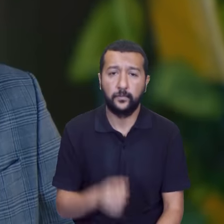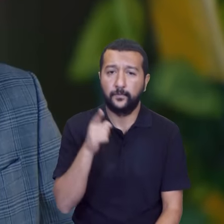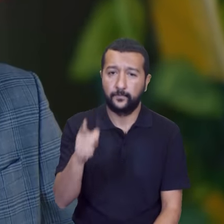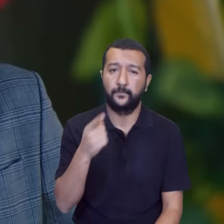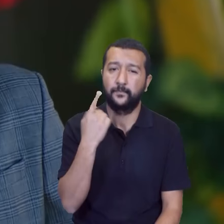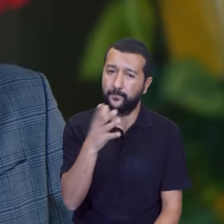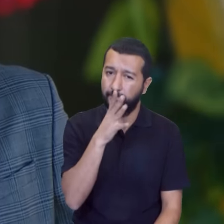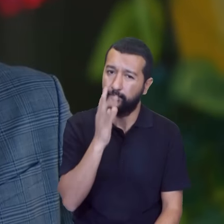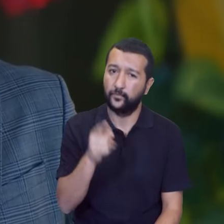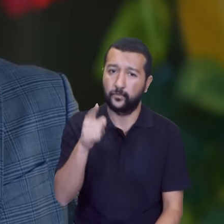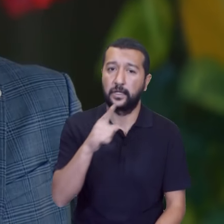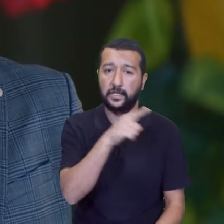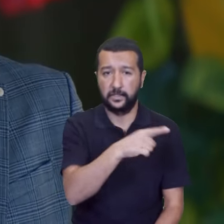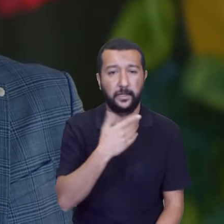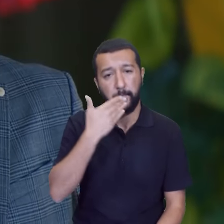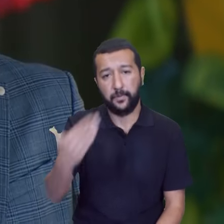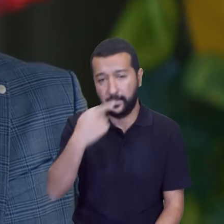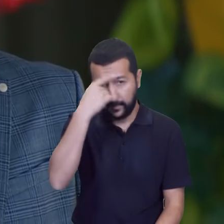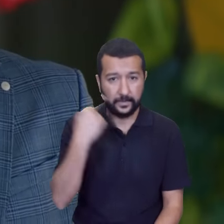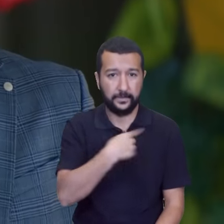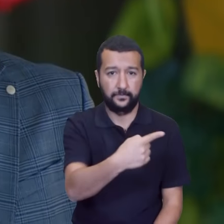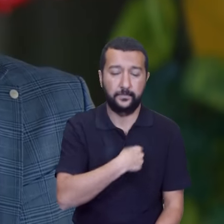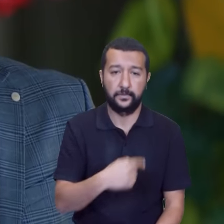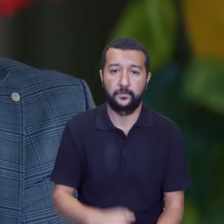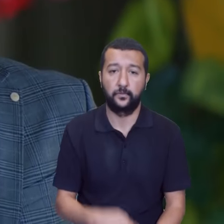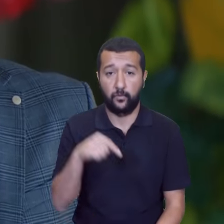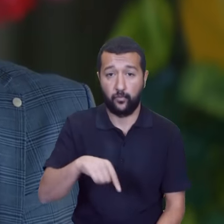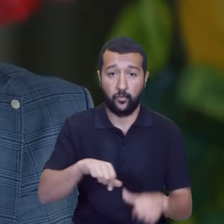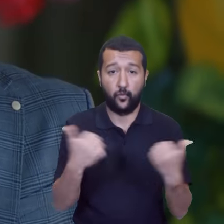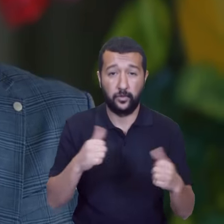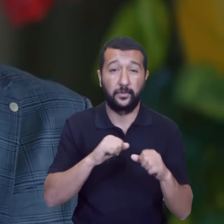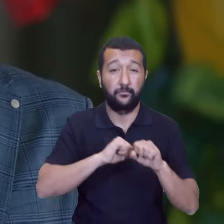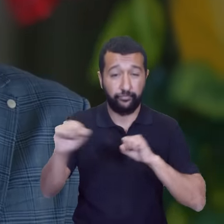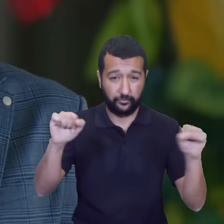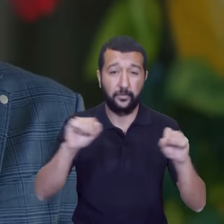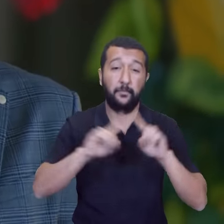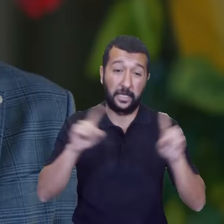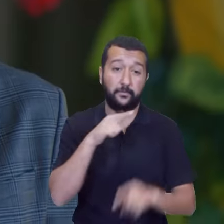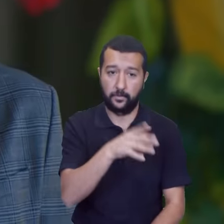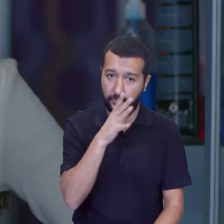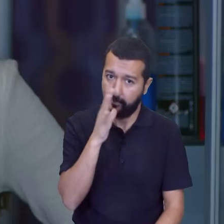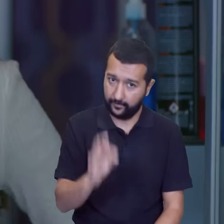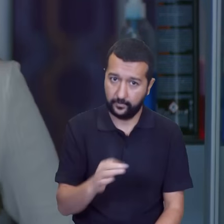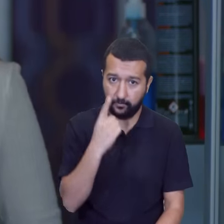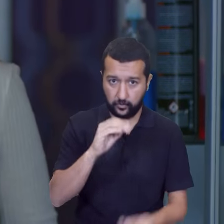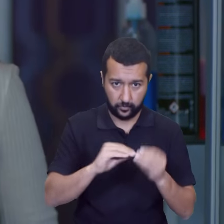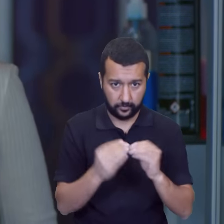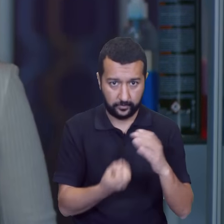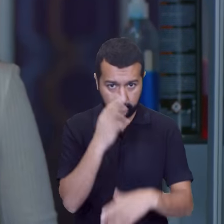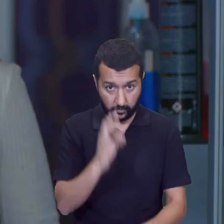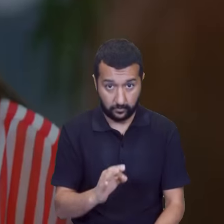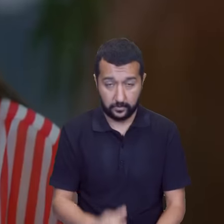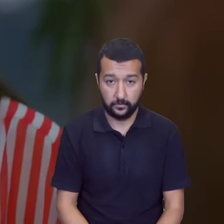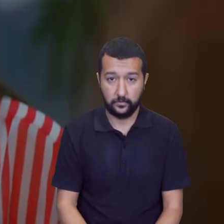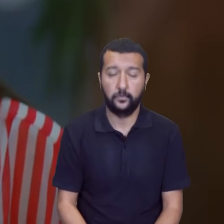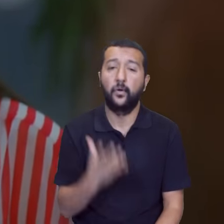Ya biliyorsundur belki, Itır bahsetmiştir. Biz bugün boşanma davasını geri çekecektik. Biliyorum. Bir sorun olmadı